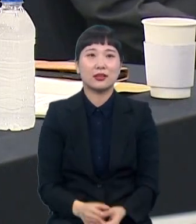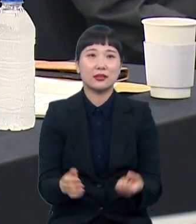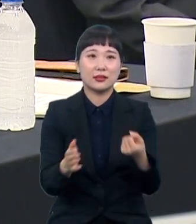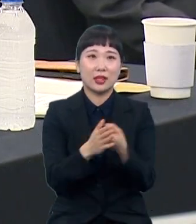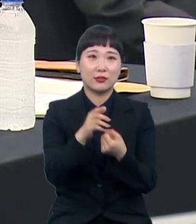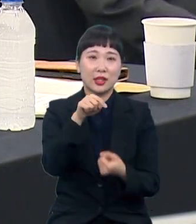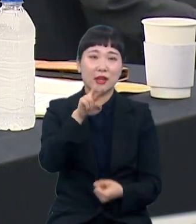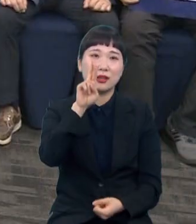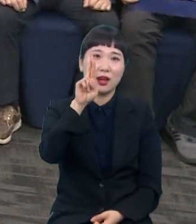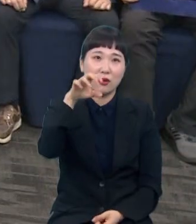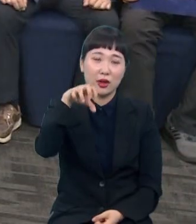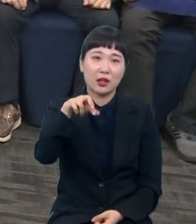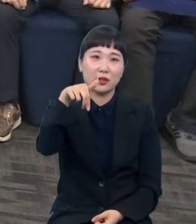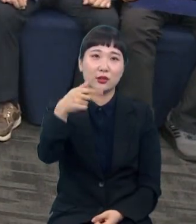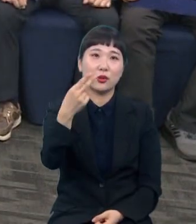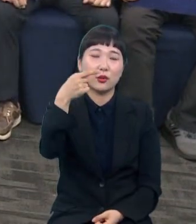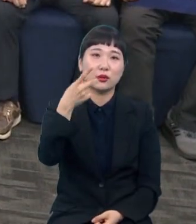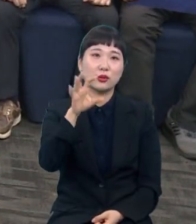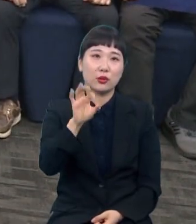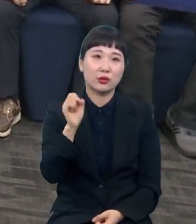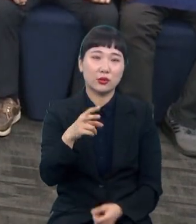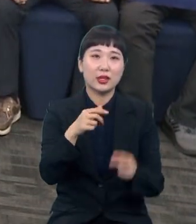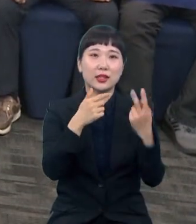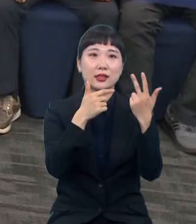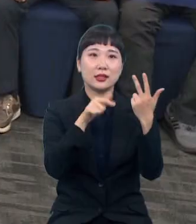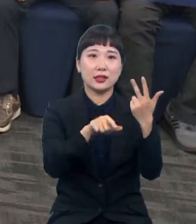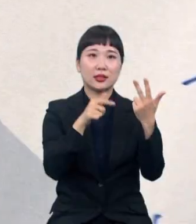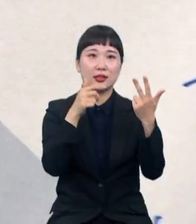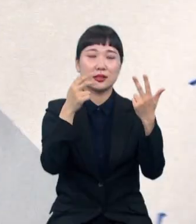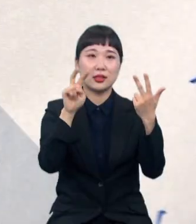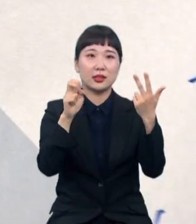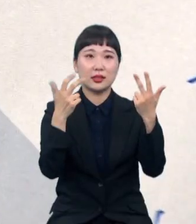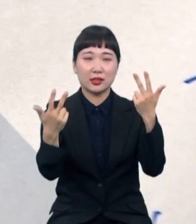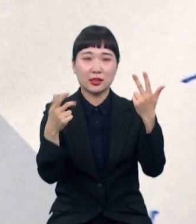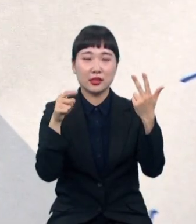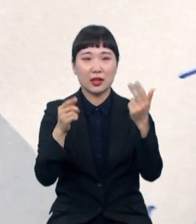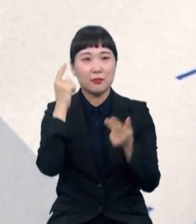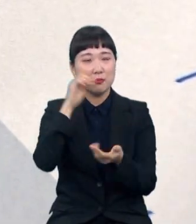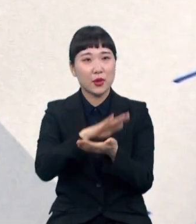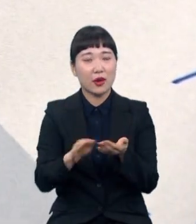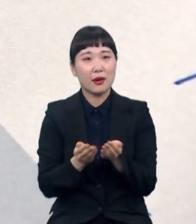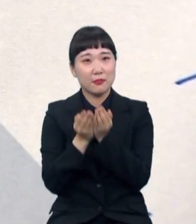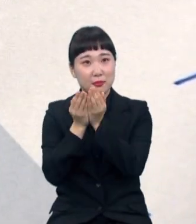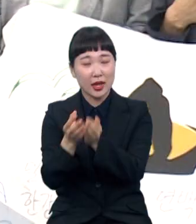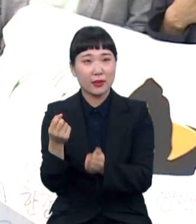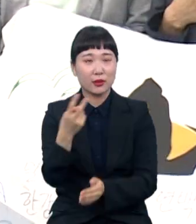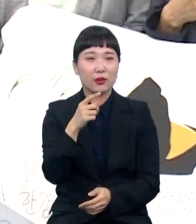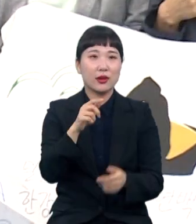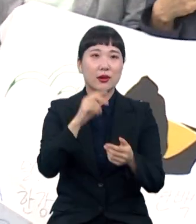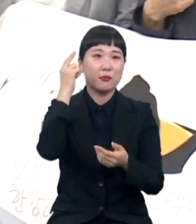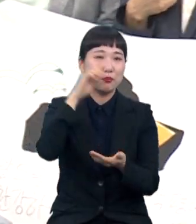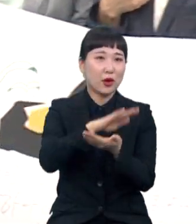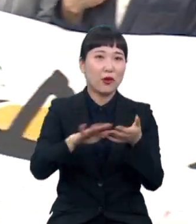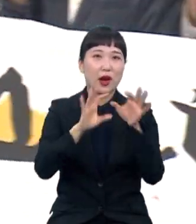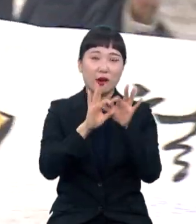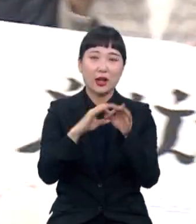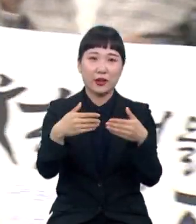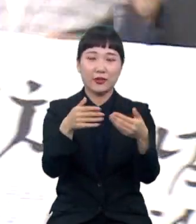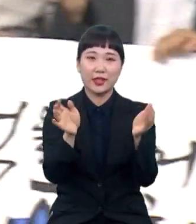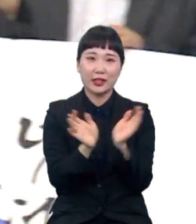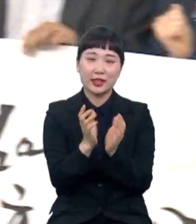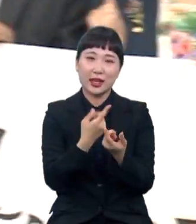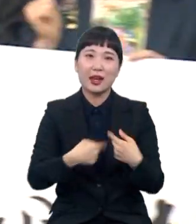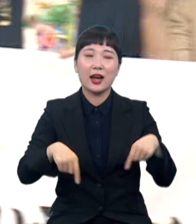지역 주민 간담회, 727 평화의 배 띄우기 행사, 국내외 평화 활동 단체 등과 활동 교류 등을